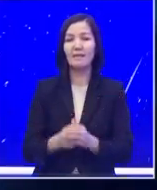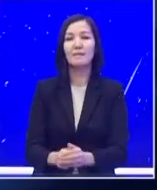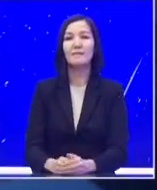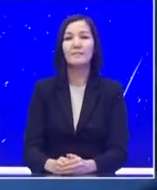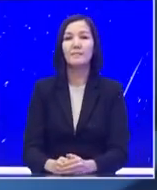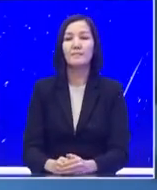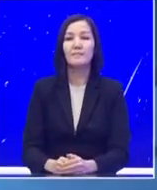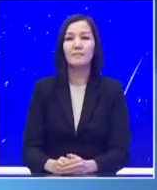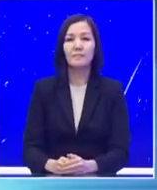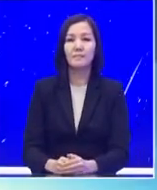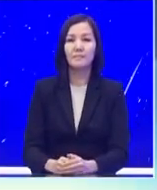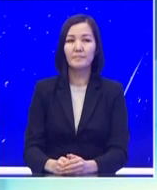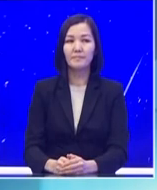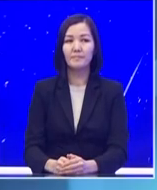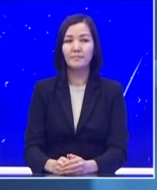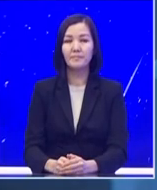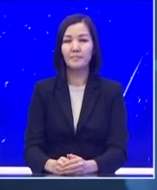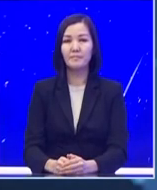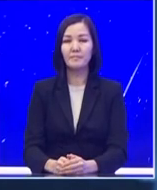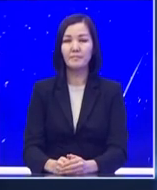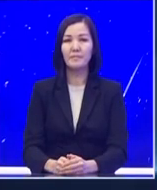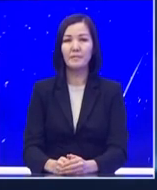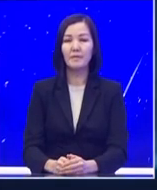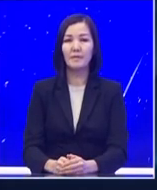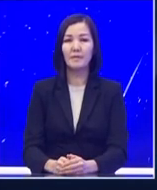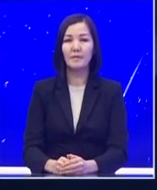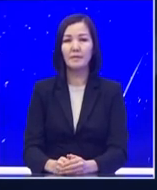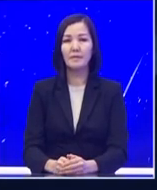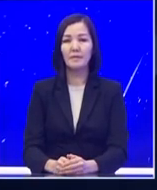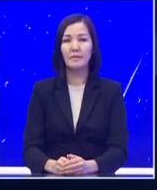Мұхамеджан, Абзал Нүсіп, жетісу арнасы, Талдықорған.